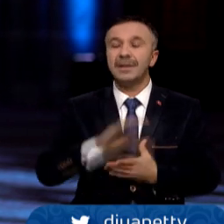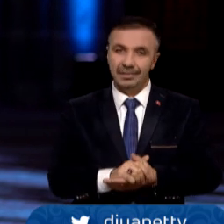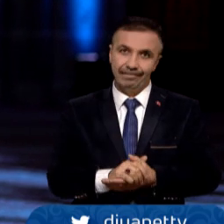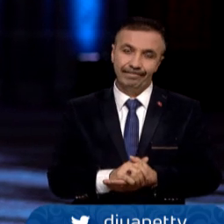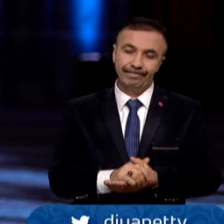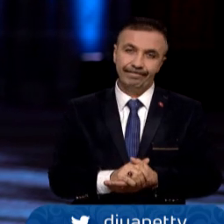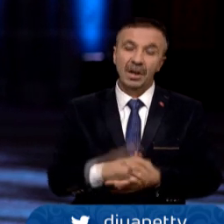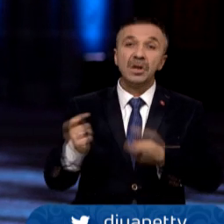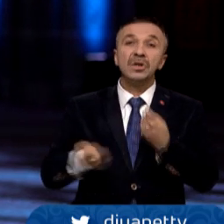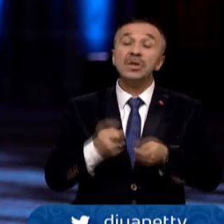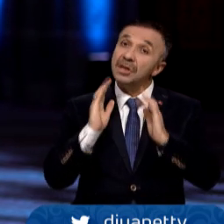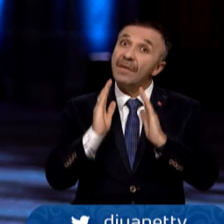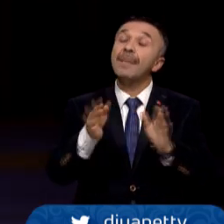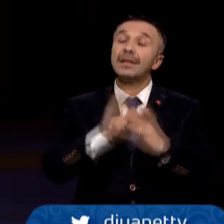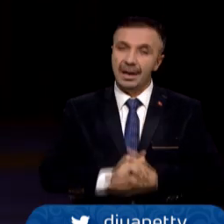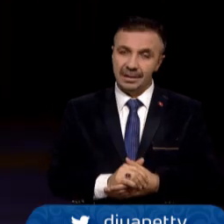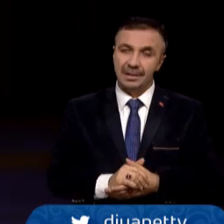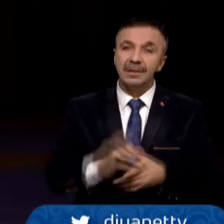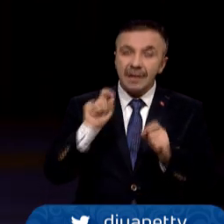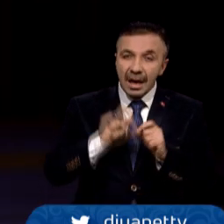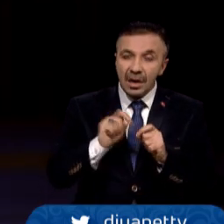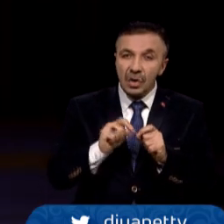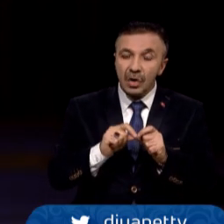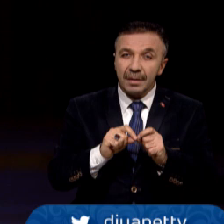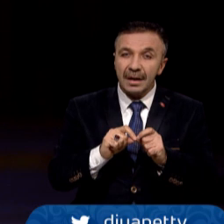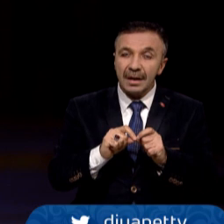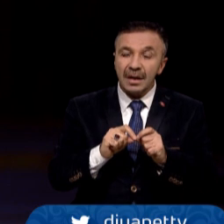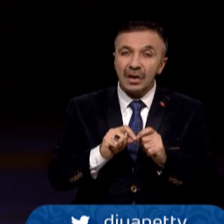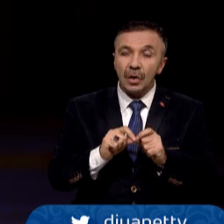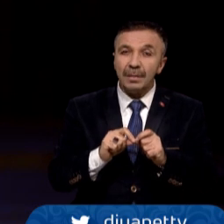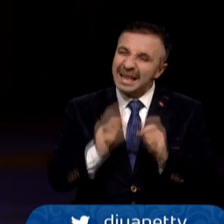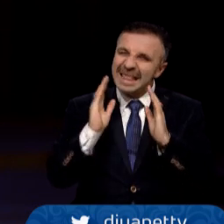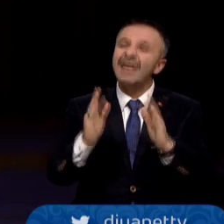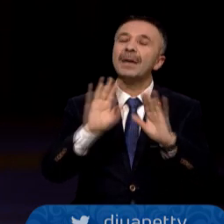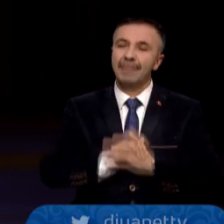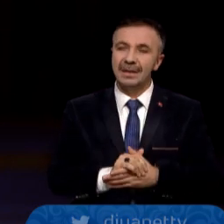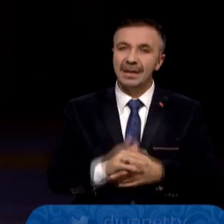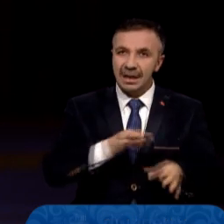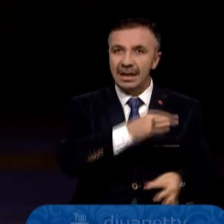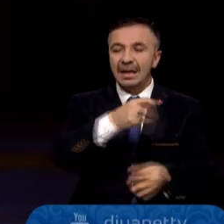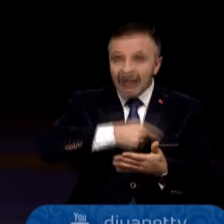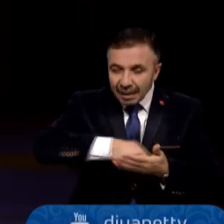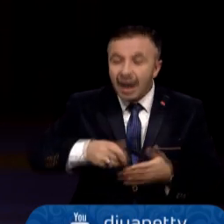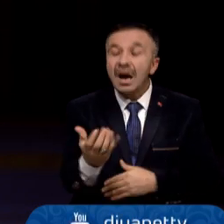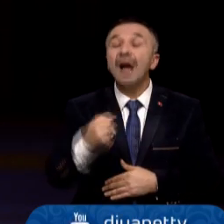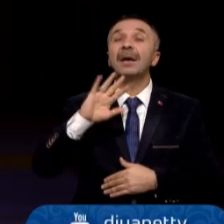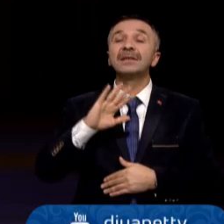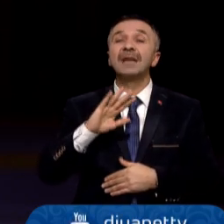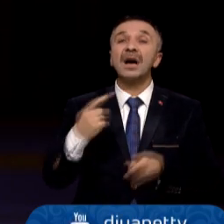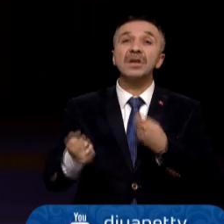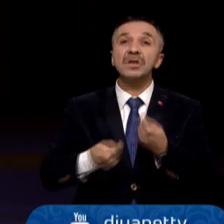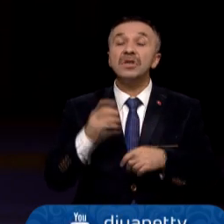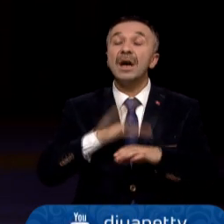muslukları kapatırsan iş yürümez ekonomi Canlı olmaz İnsanlar ücret almazsa